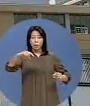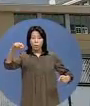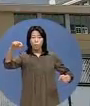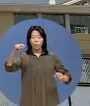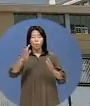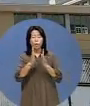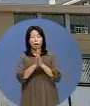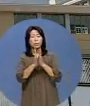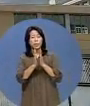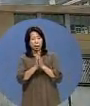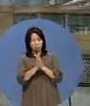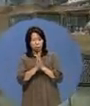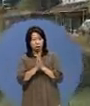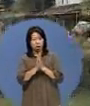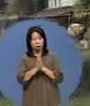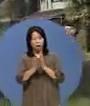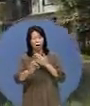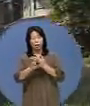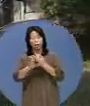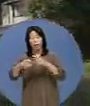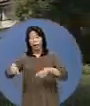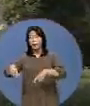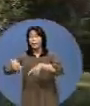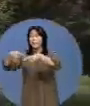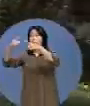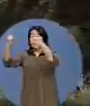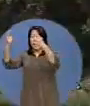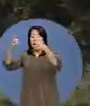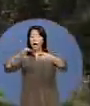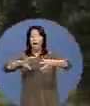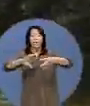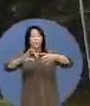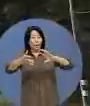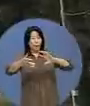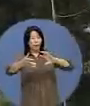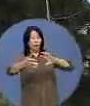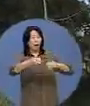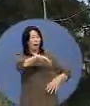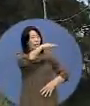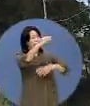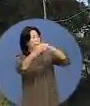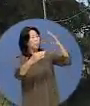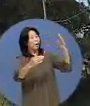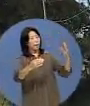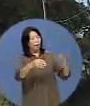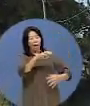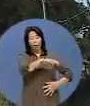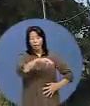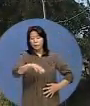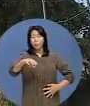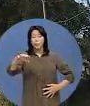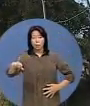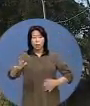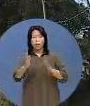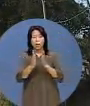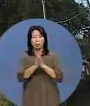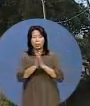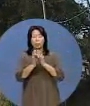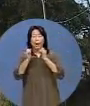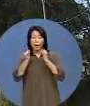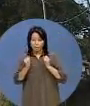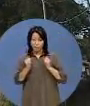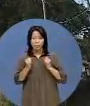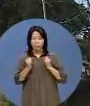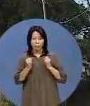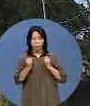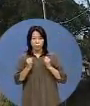のは木に宿ってたり、大きな岩に宿ってたり、山に宿ってたり、至る所に神様が宿ってお